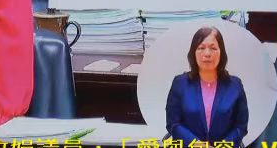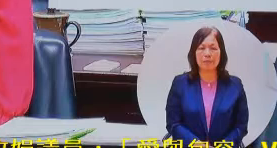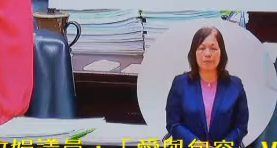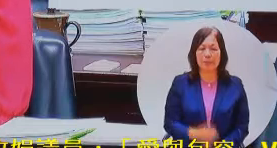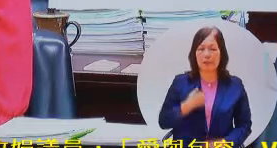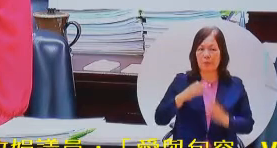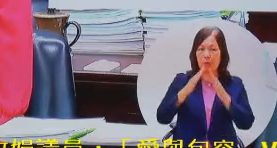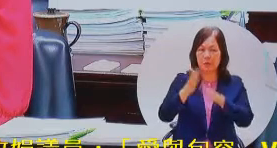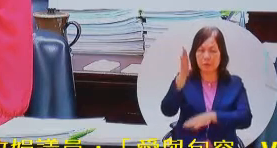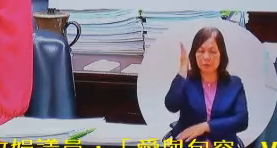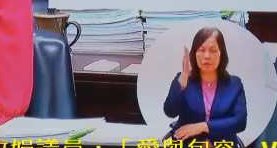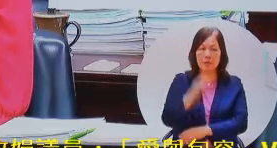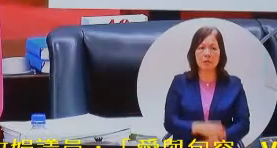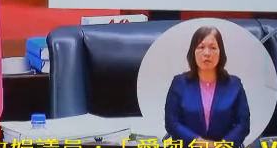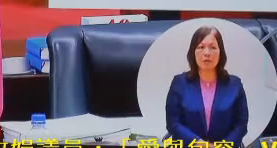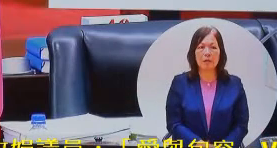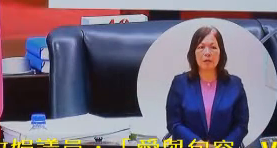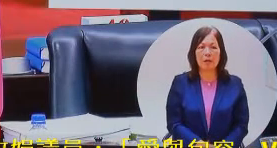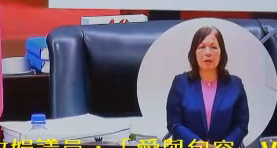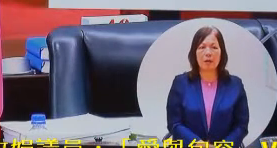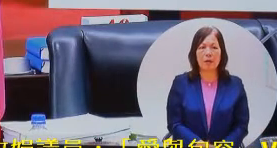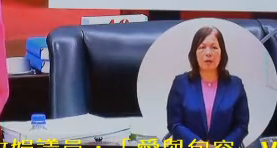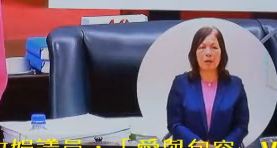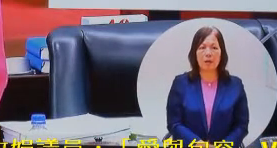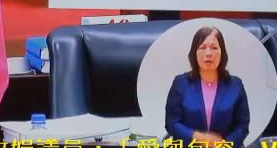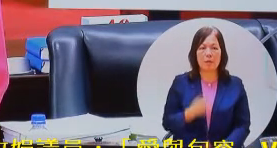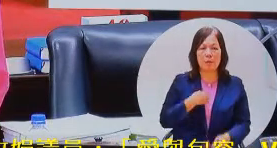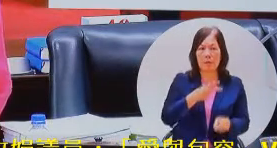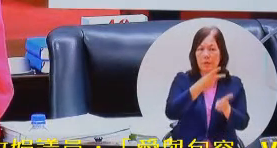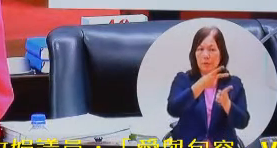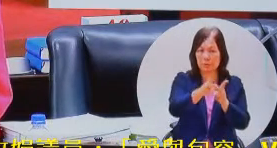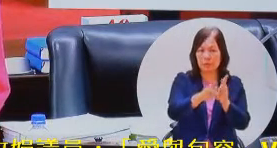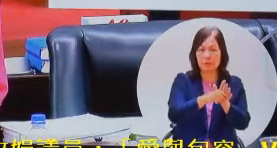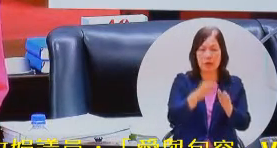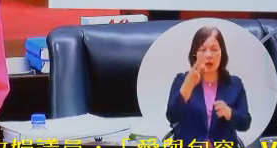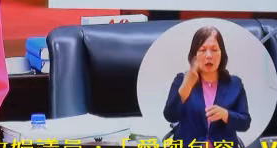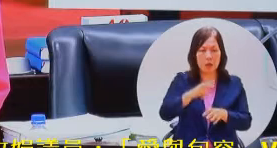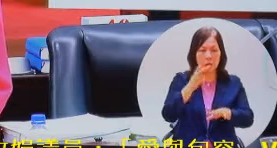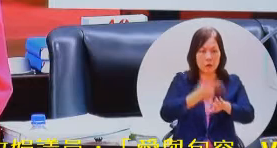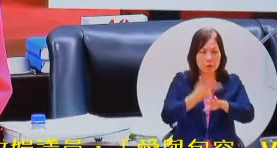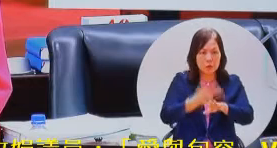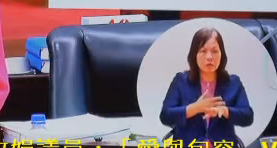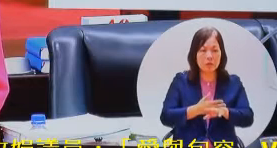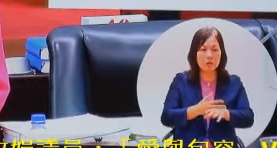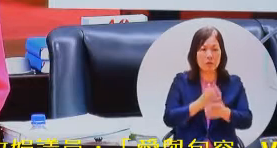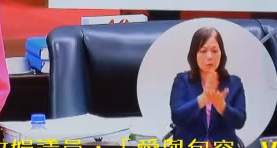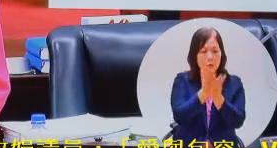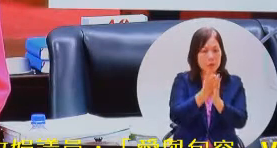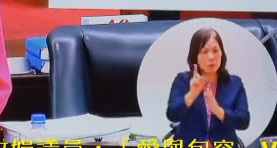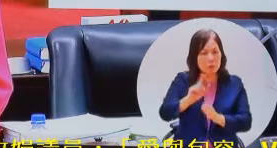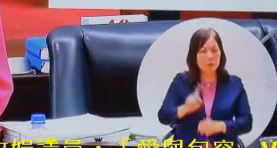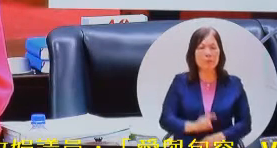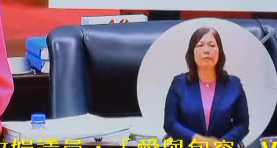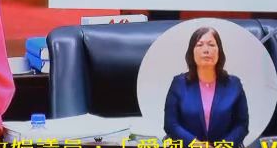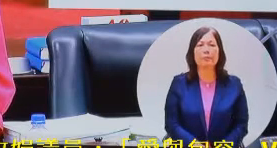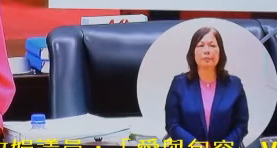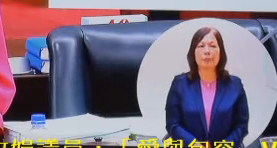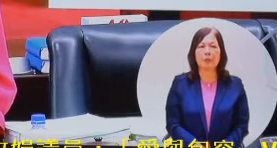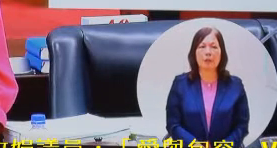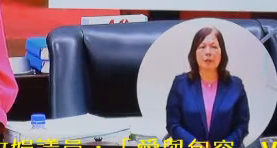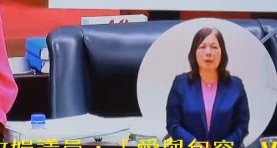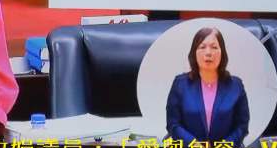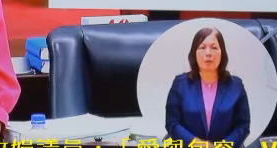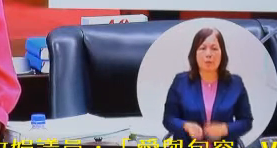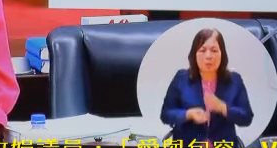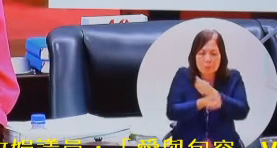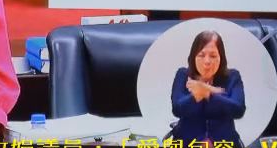的那个传给你的一些建议跟策略的一个内容，竟然能够很快的流到民进